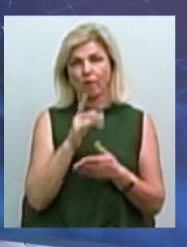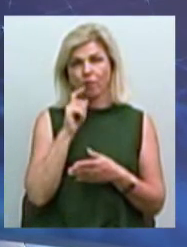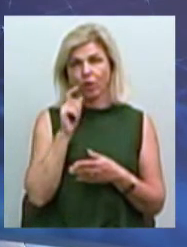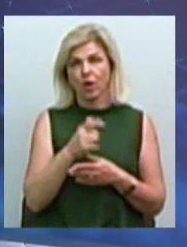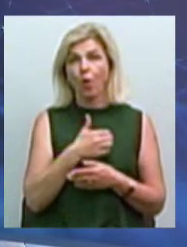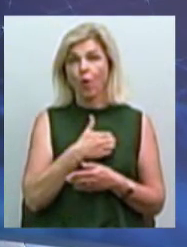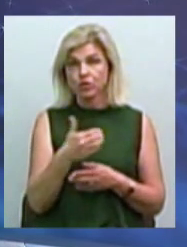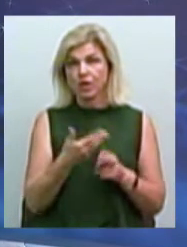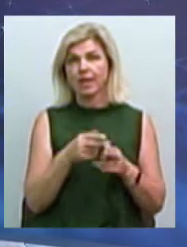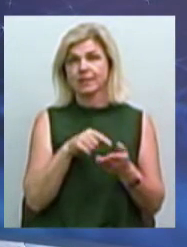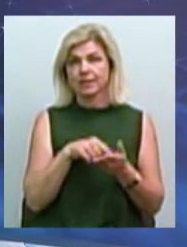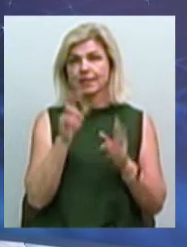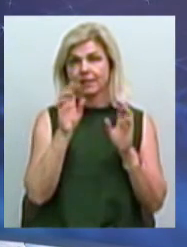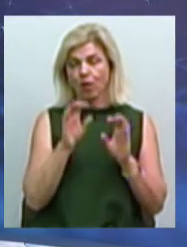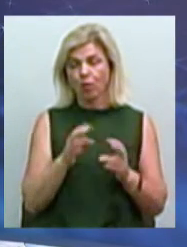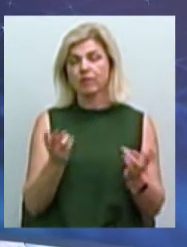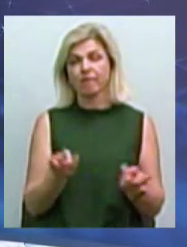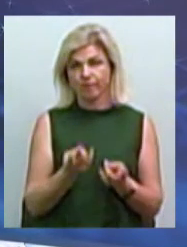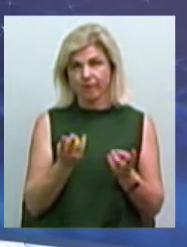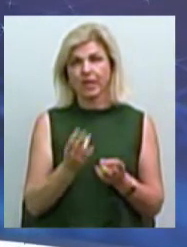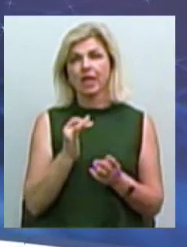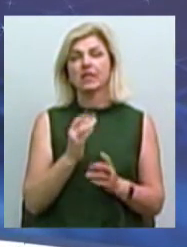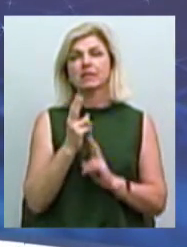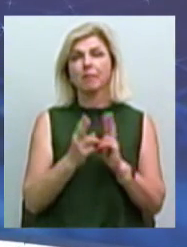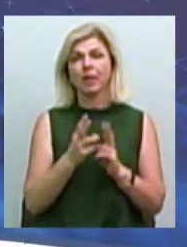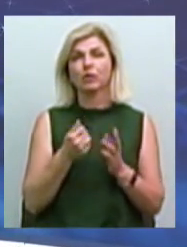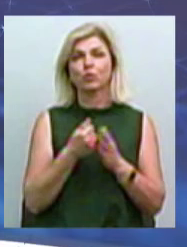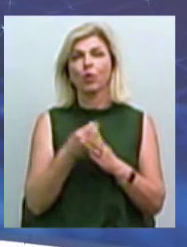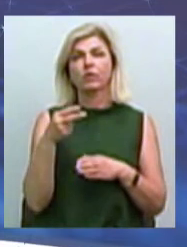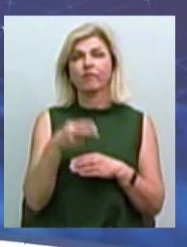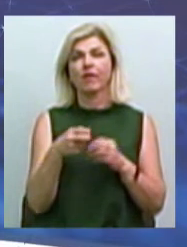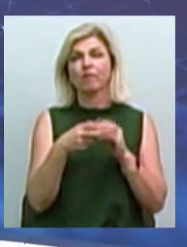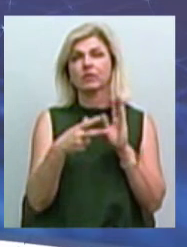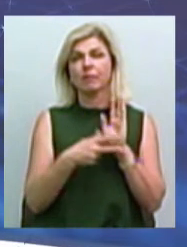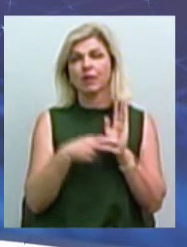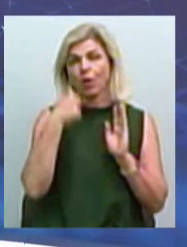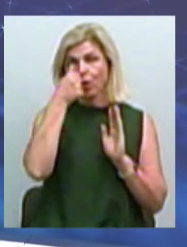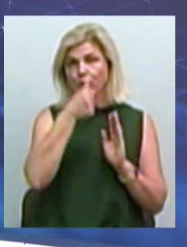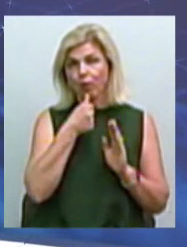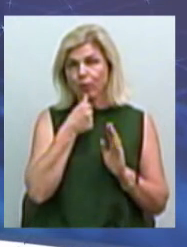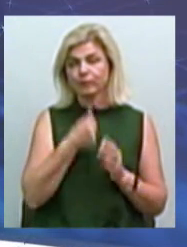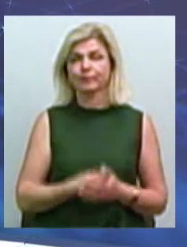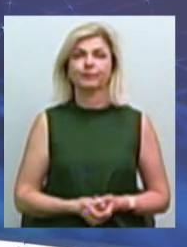закон досі чинний із змінами аж до 2018 року.